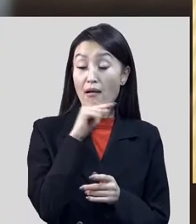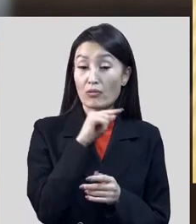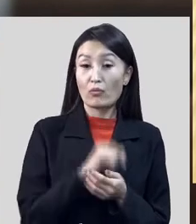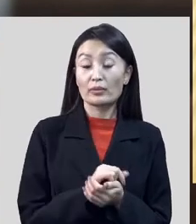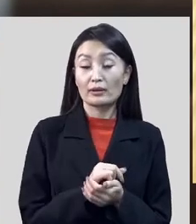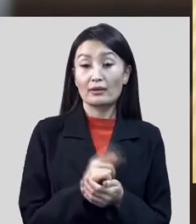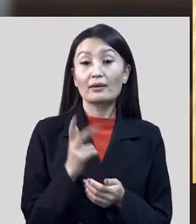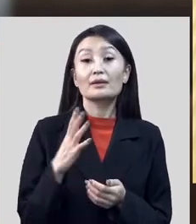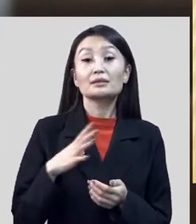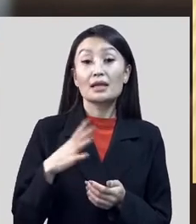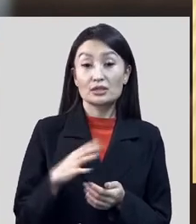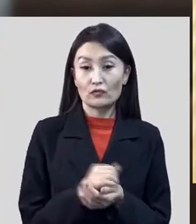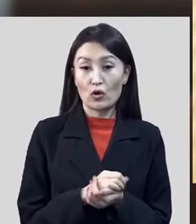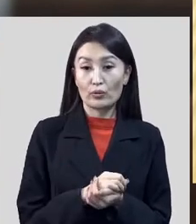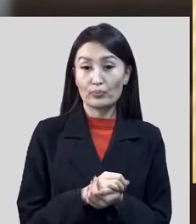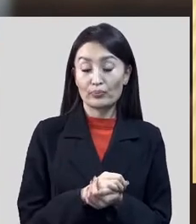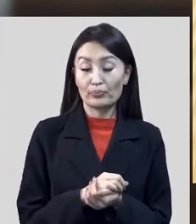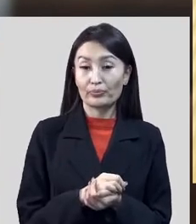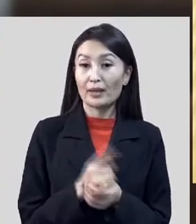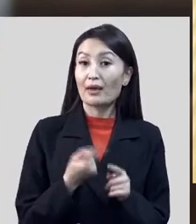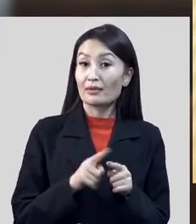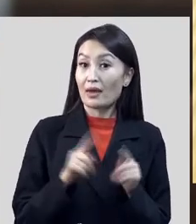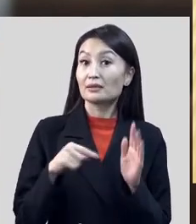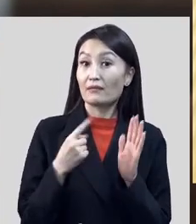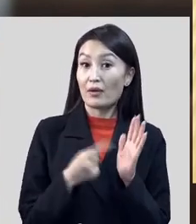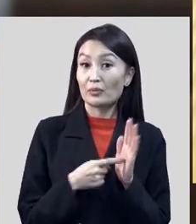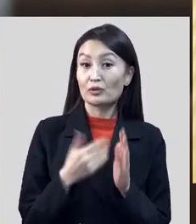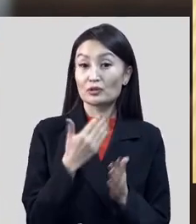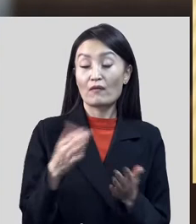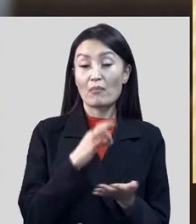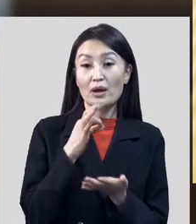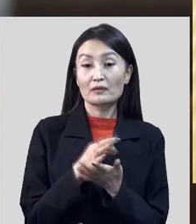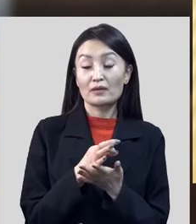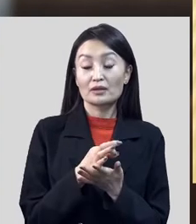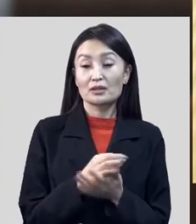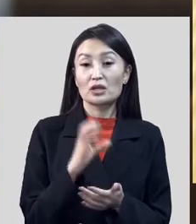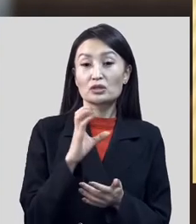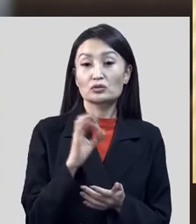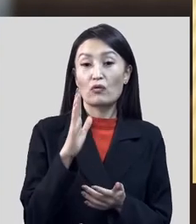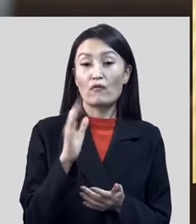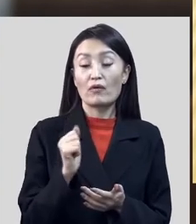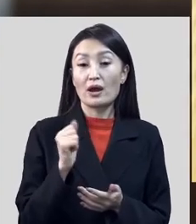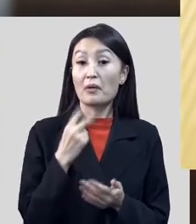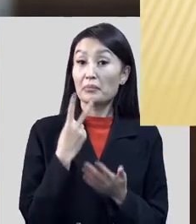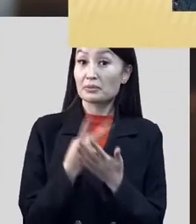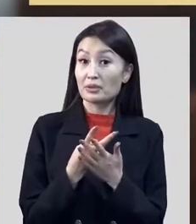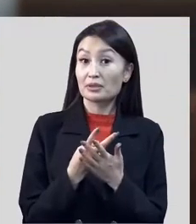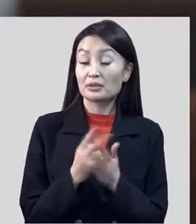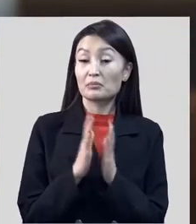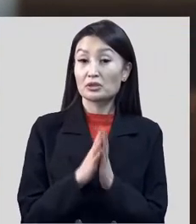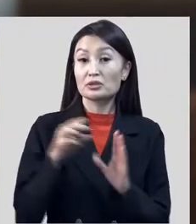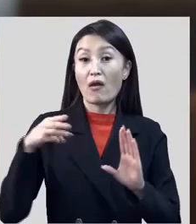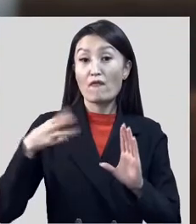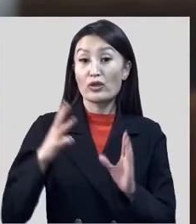для чего на эти вопросы вам ответит тетушка сова посмотрите пожалуйста